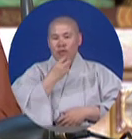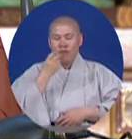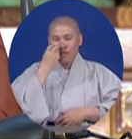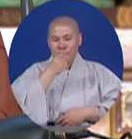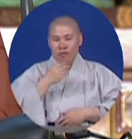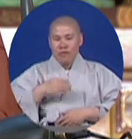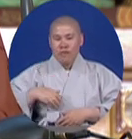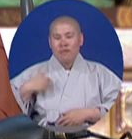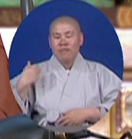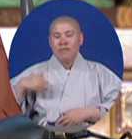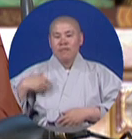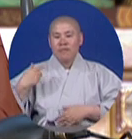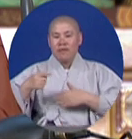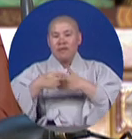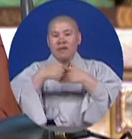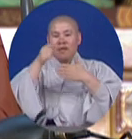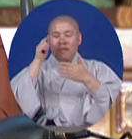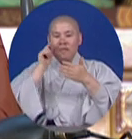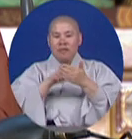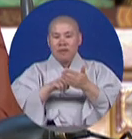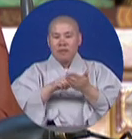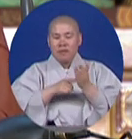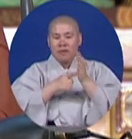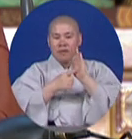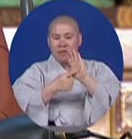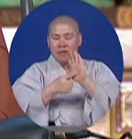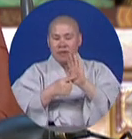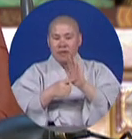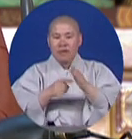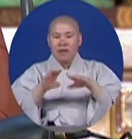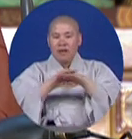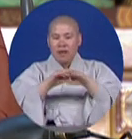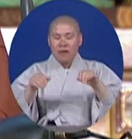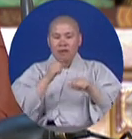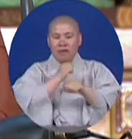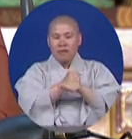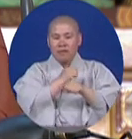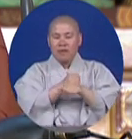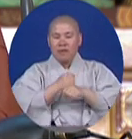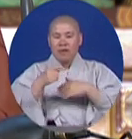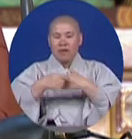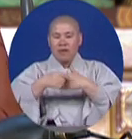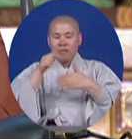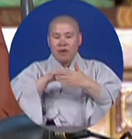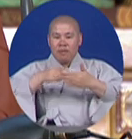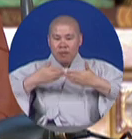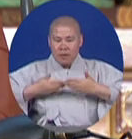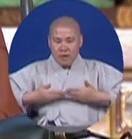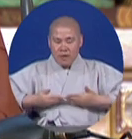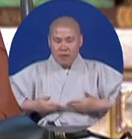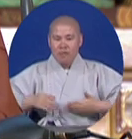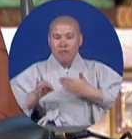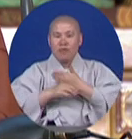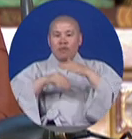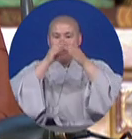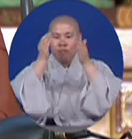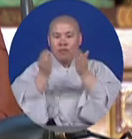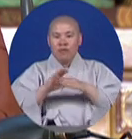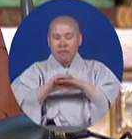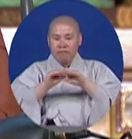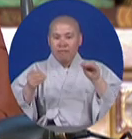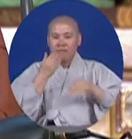라고 하는 걸 확실히 아는 것, 그것이 견성이다. 이게 단지불애가 시직견성이다, 바로 이거예요. 그래서 이제 앞에